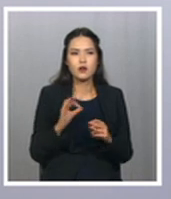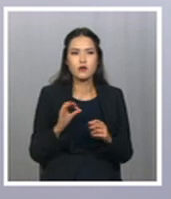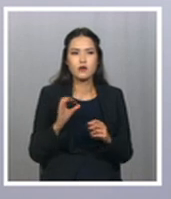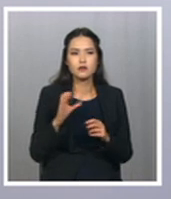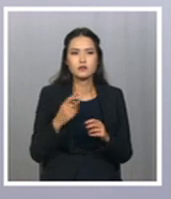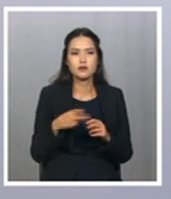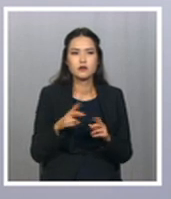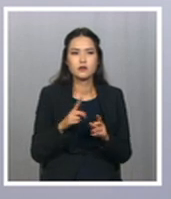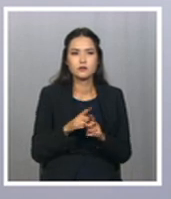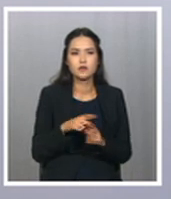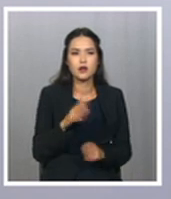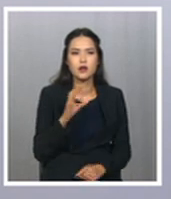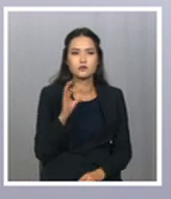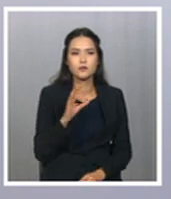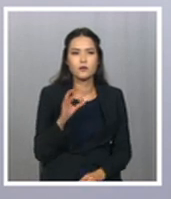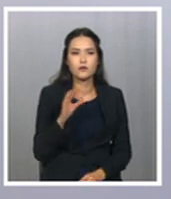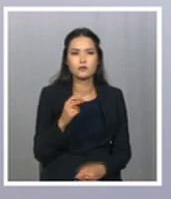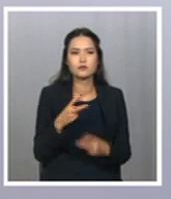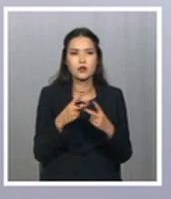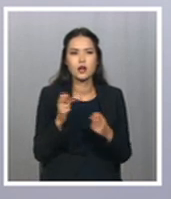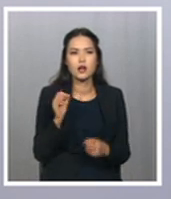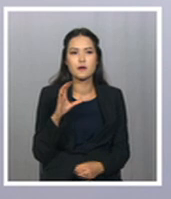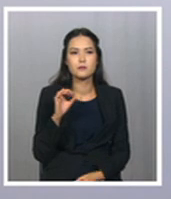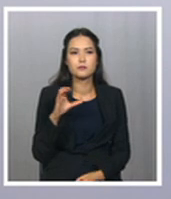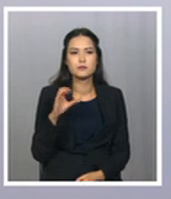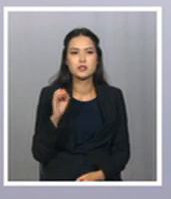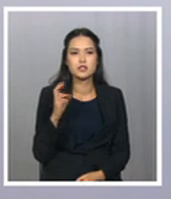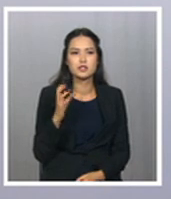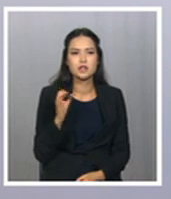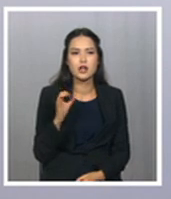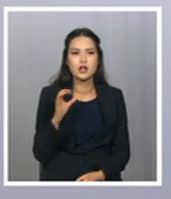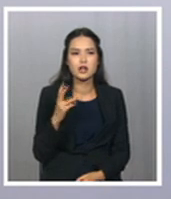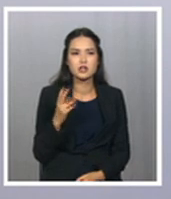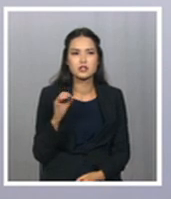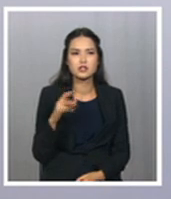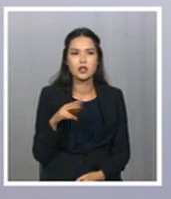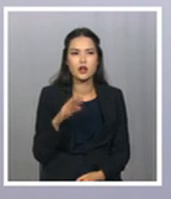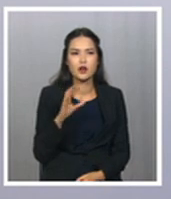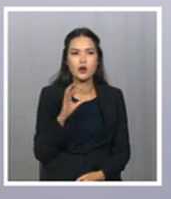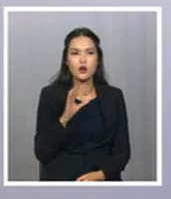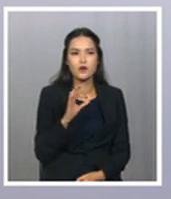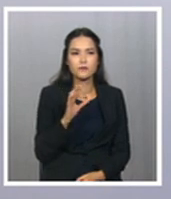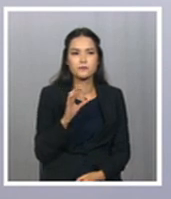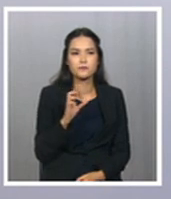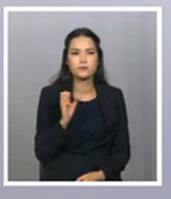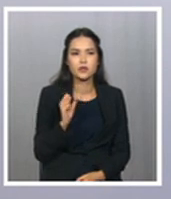болса, оның абсциссасы 0-ге тең болады. Ал ординатасы, мінекей